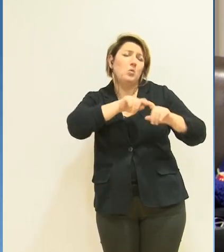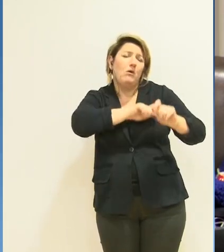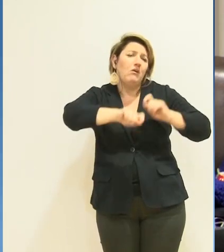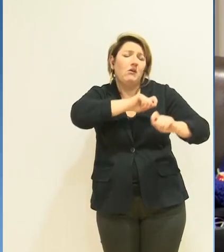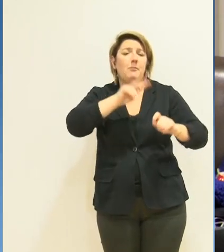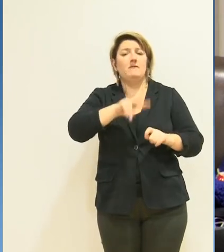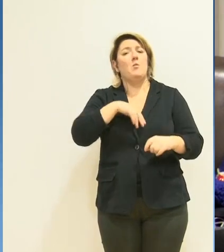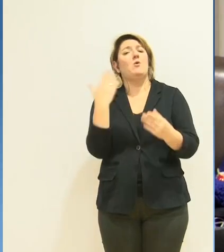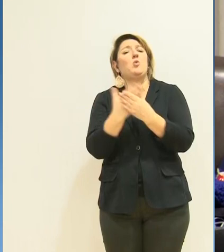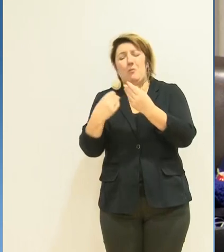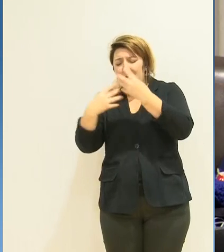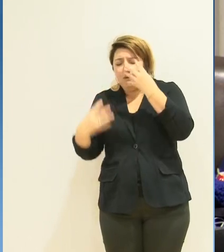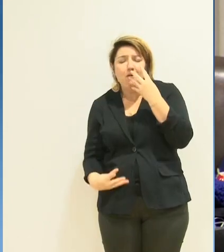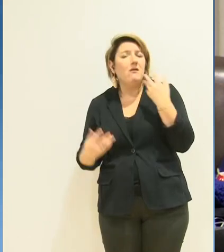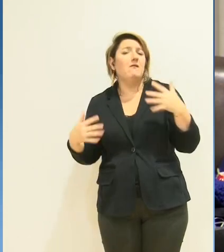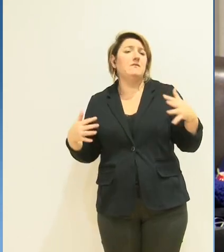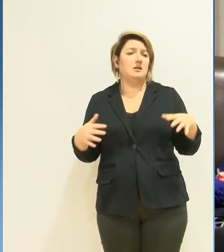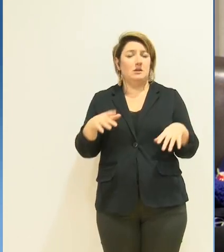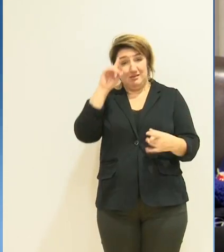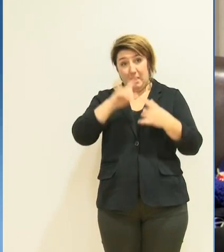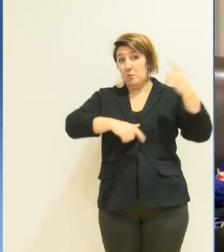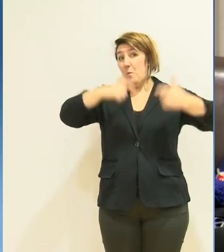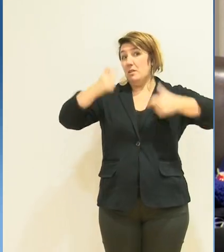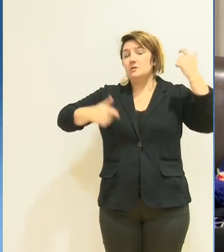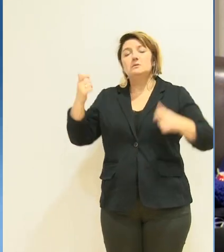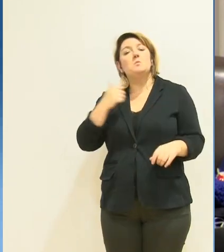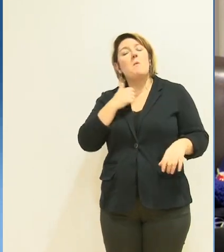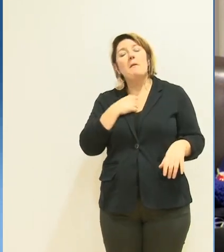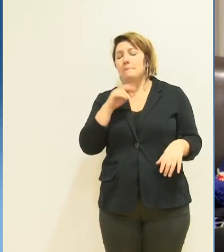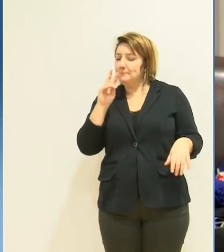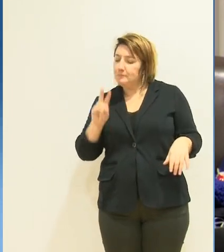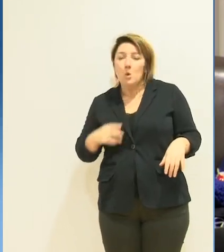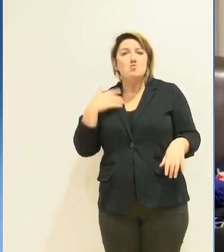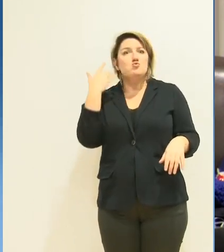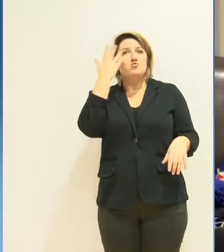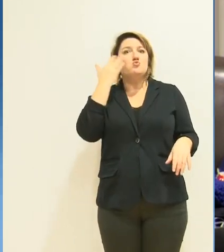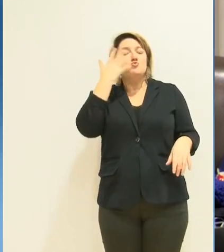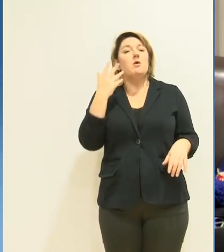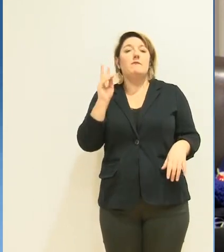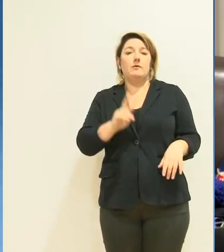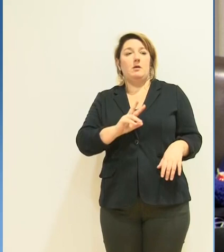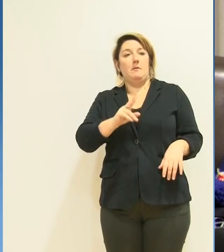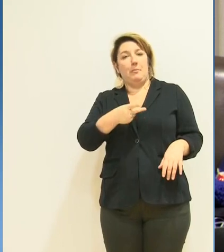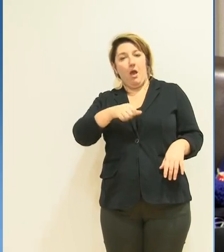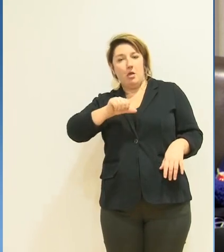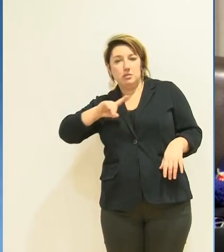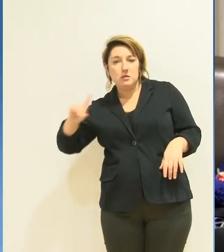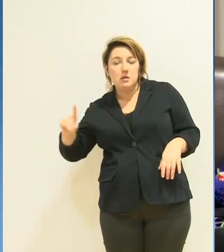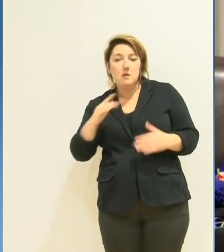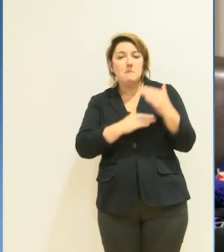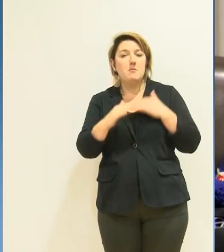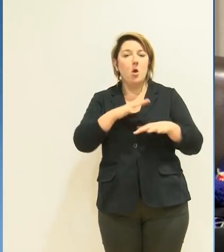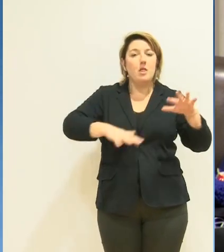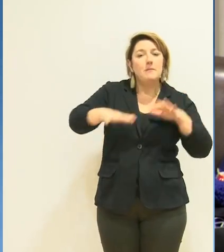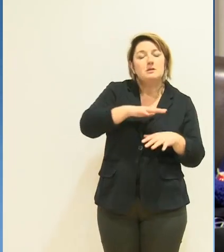qui s'appliquait aujourd'hui plus ou moins un urbanisme et je me suis un petit peu inquiété nous avons le pead et des plans d'aménagement et développement